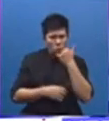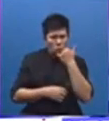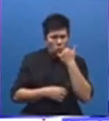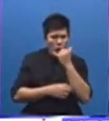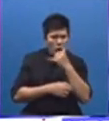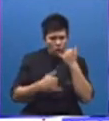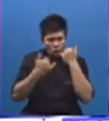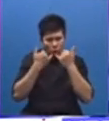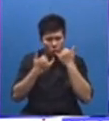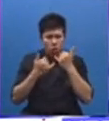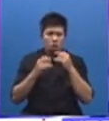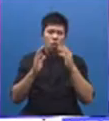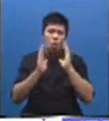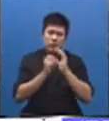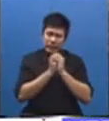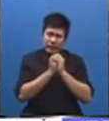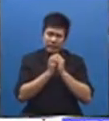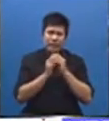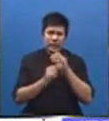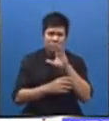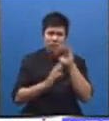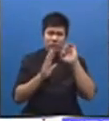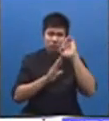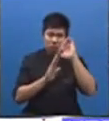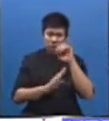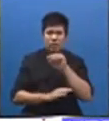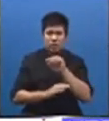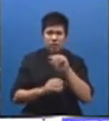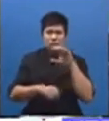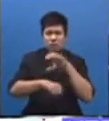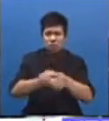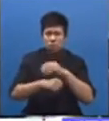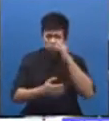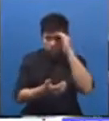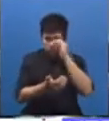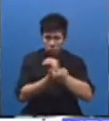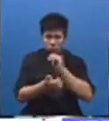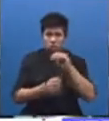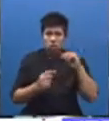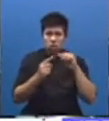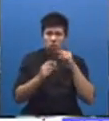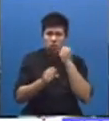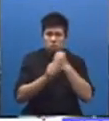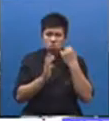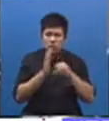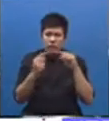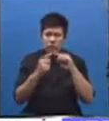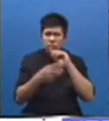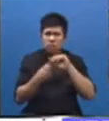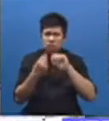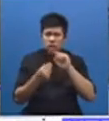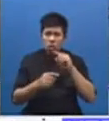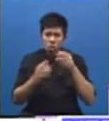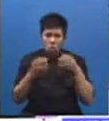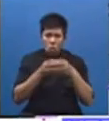ดินใหญ่ที่จังหวัดเชียงใหม่กำลังตำรวจกองบังคับการปราบปรามการกระทำผิดเกี่ยวกับอาชญกรรมทางเศรษฐกิจจับกุมแก๊ง